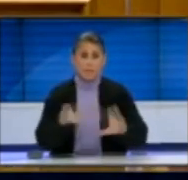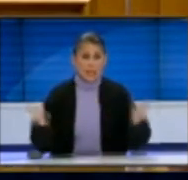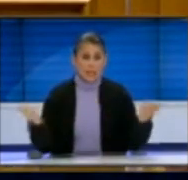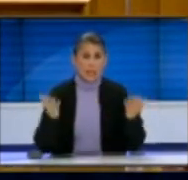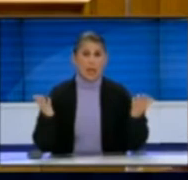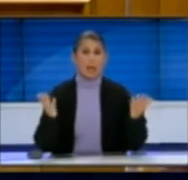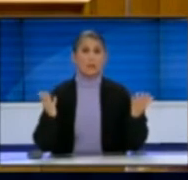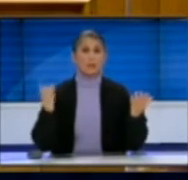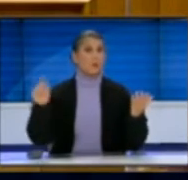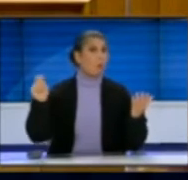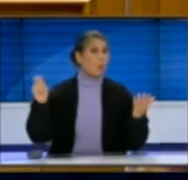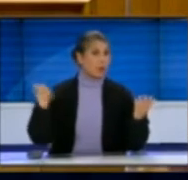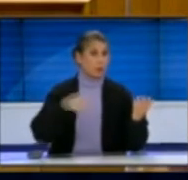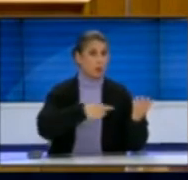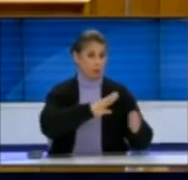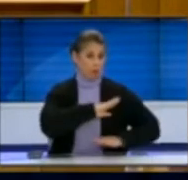των πολιτικών δυνάμεων,